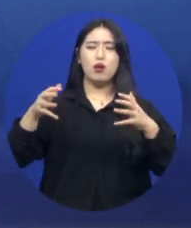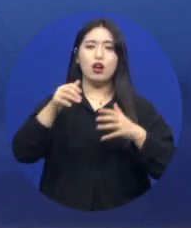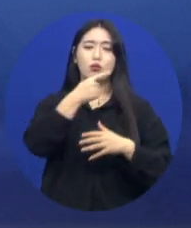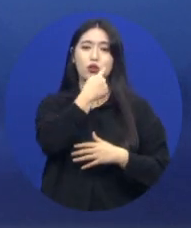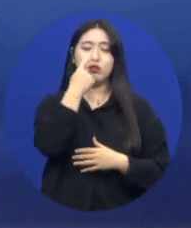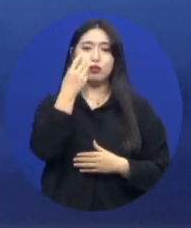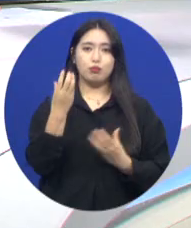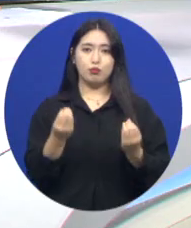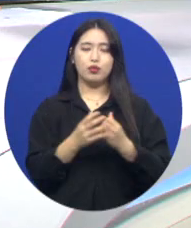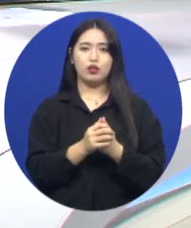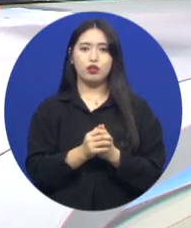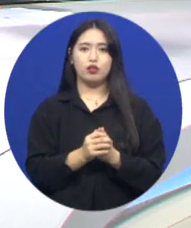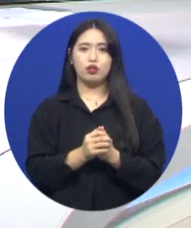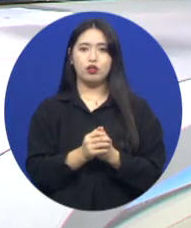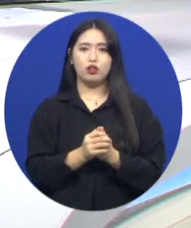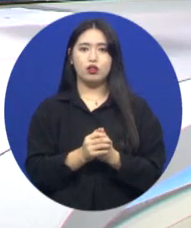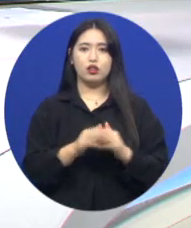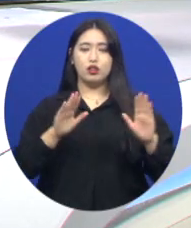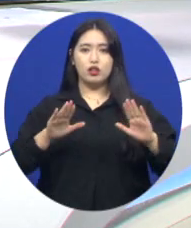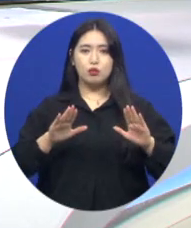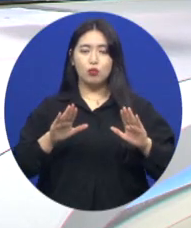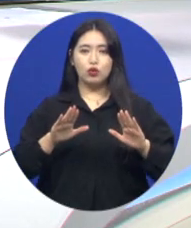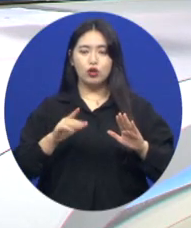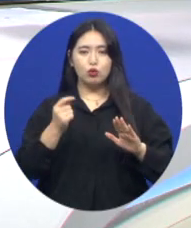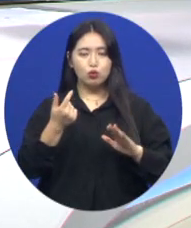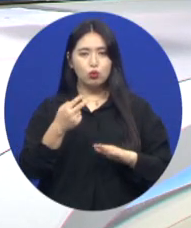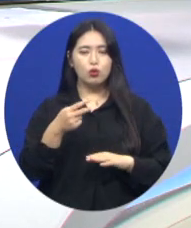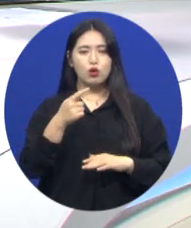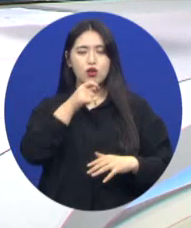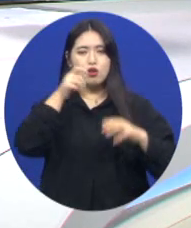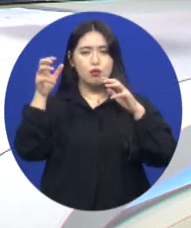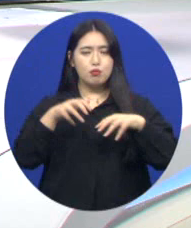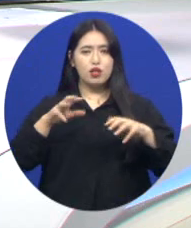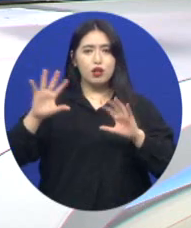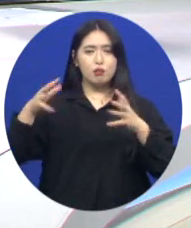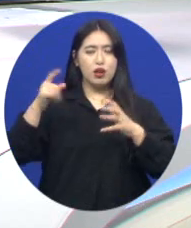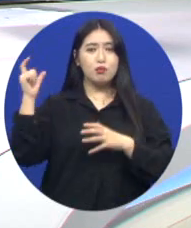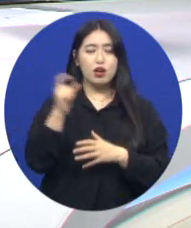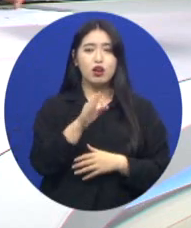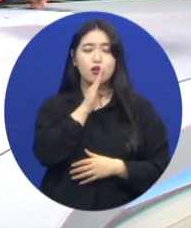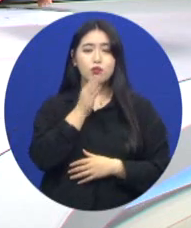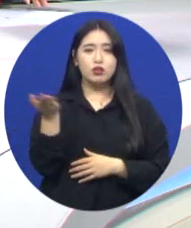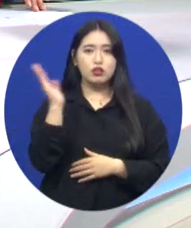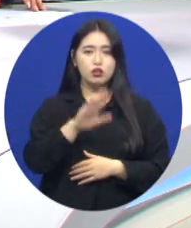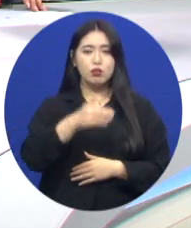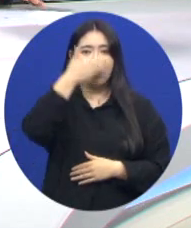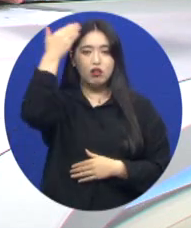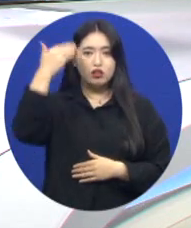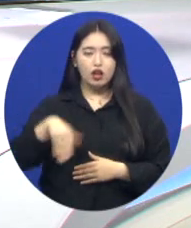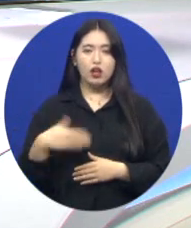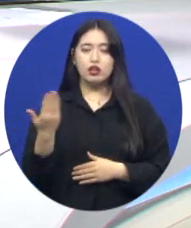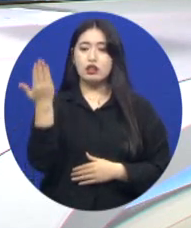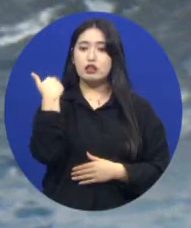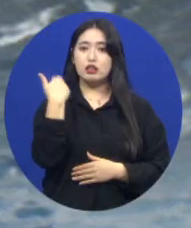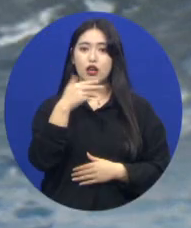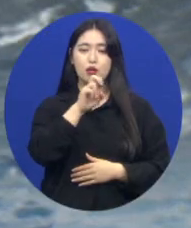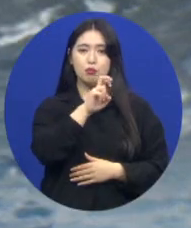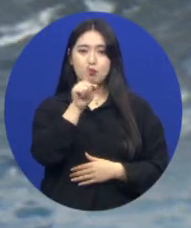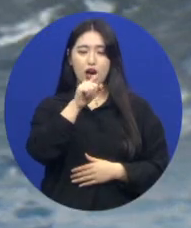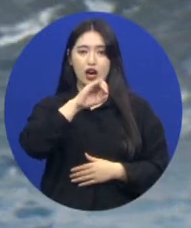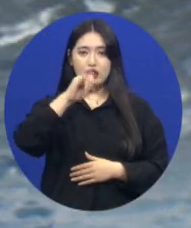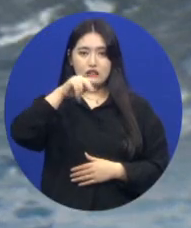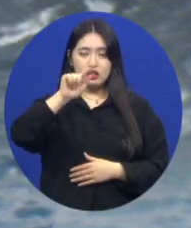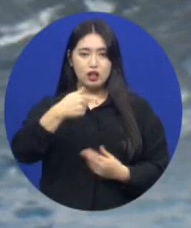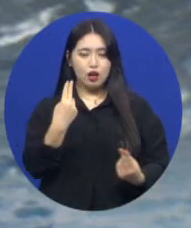됐습니다 네 그렇군요 이번에도 뭐 비바람이 가 하긴 했습니다만 다행히 지난 주에 제조를 강타했던 구태 프